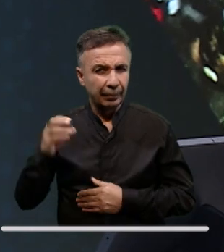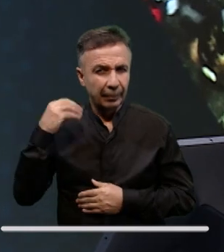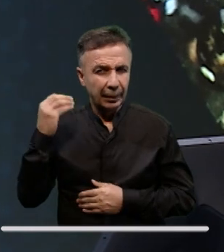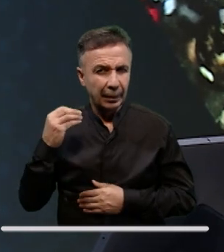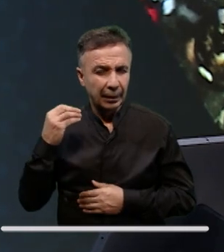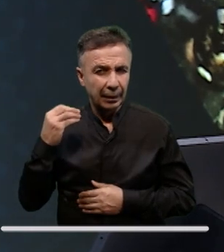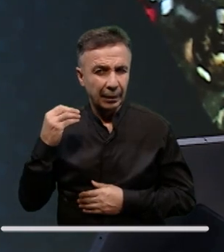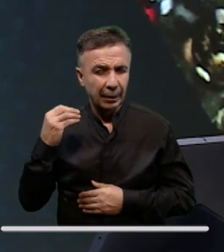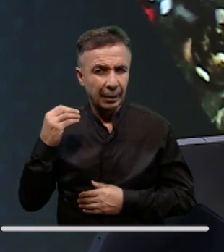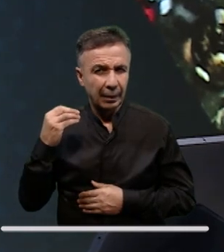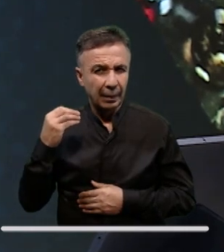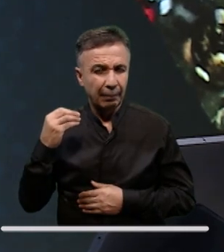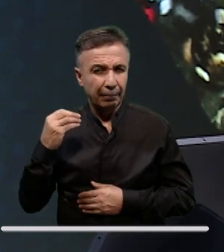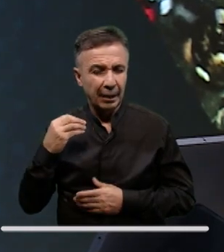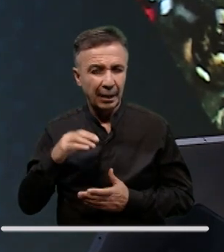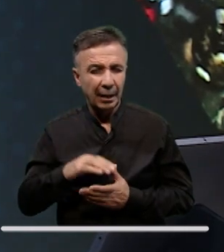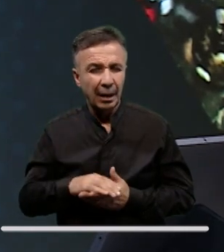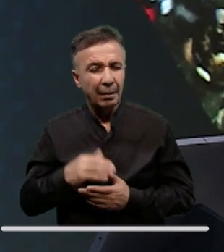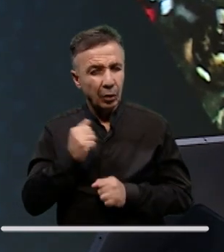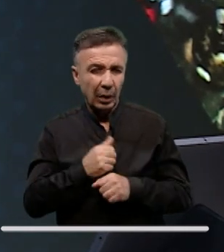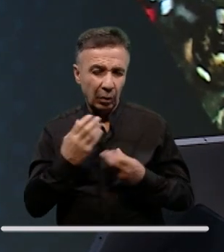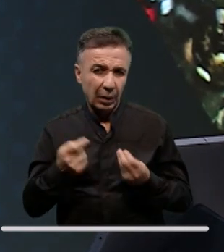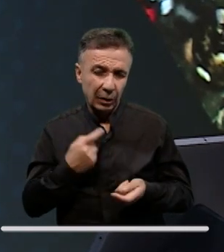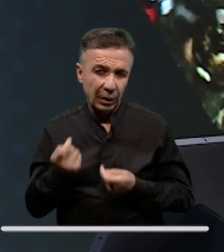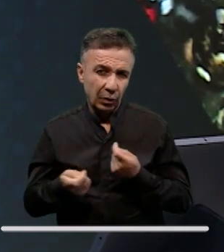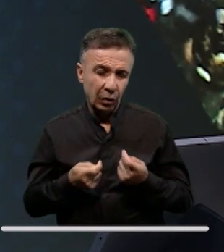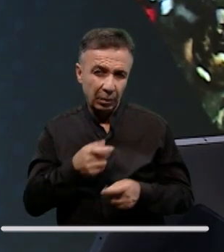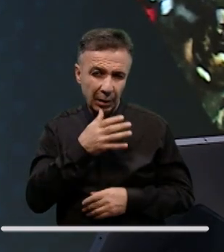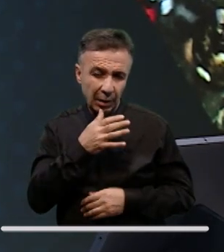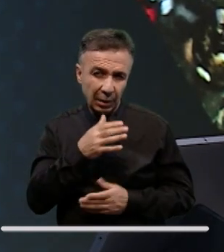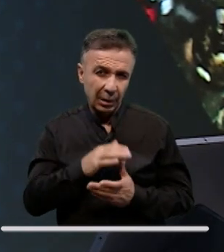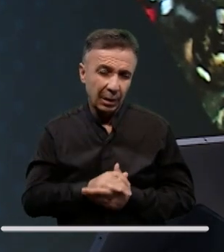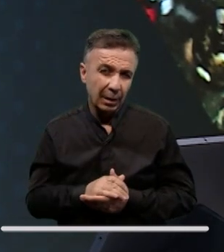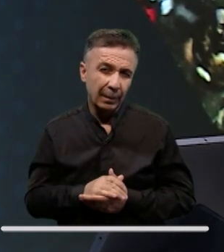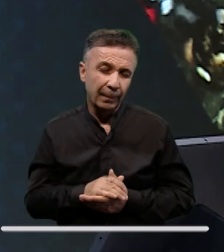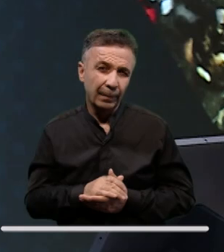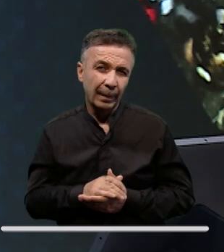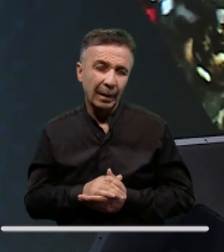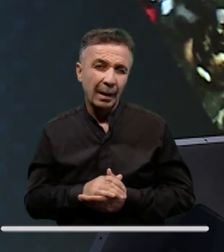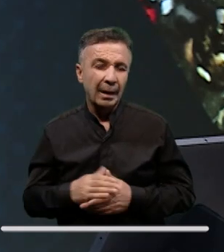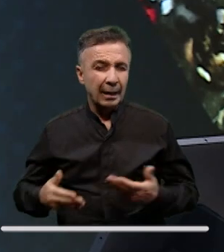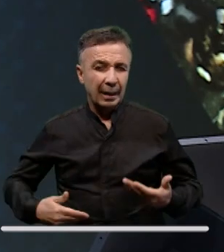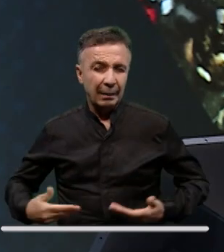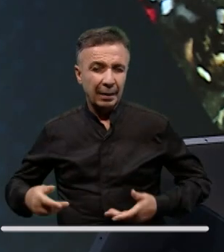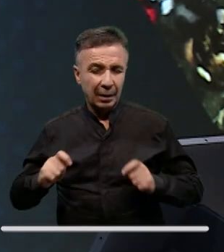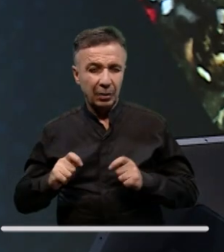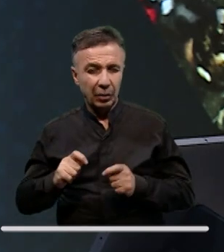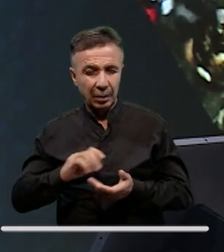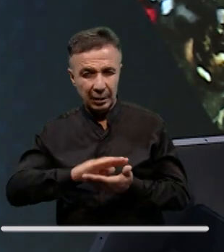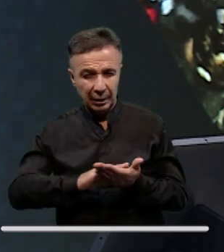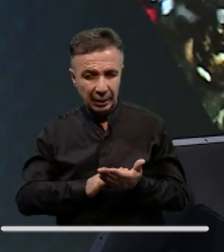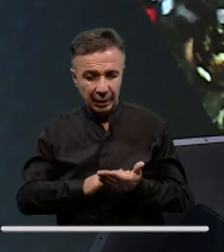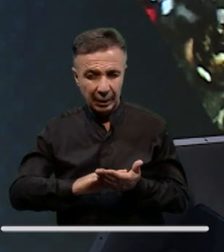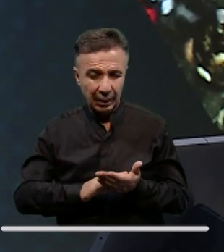şirket temizlik görevlisi olarak çalışmaktayım Eee malum labları vesaire de yıkıyoruz Ama bunun sürekli bir kıyafet